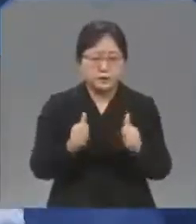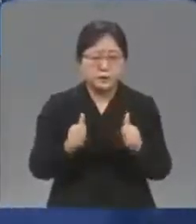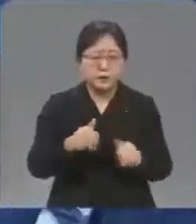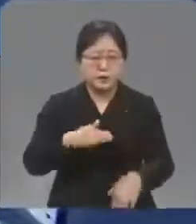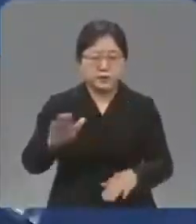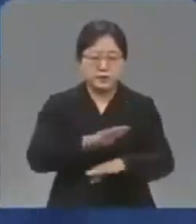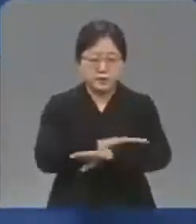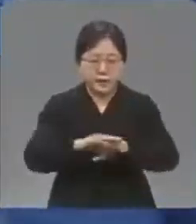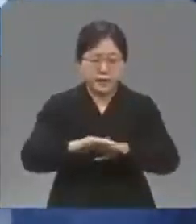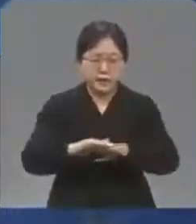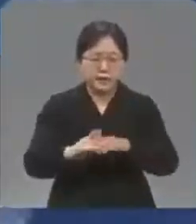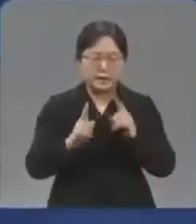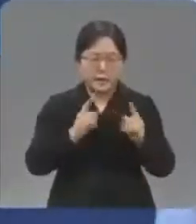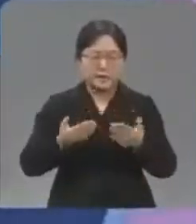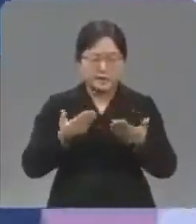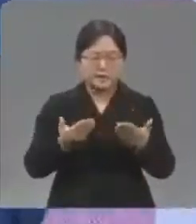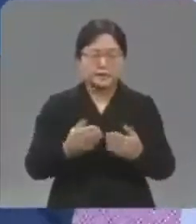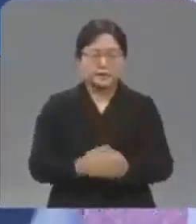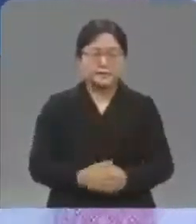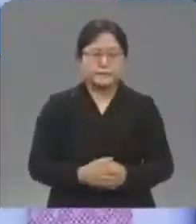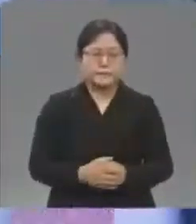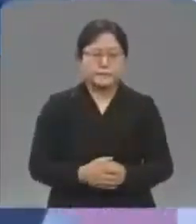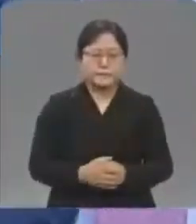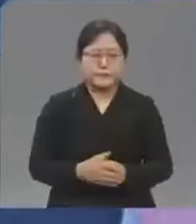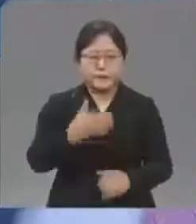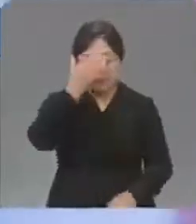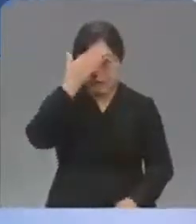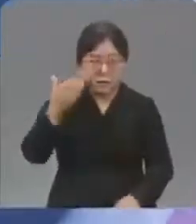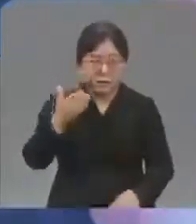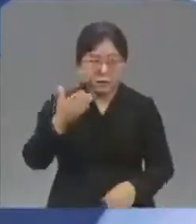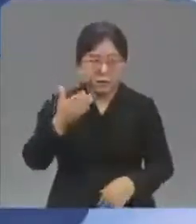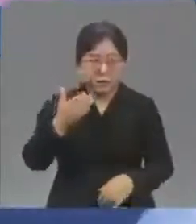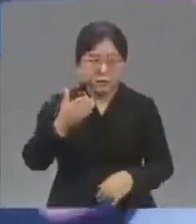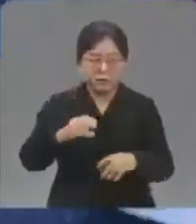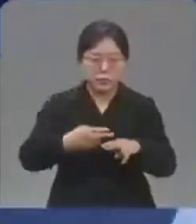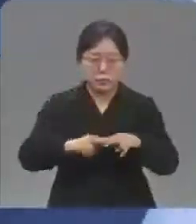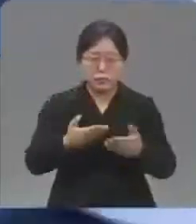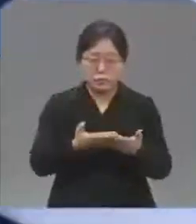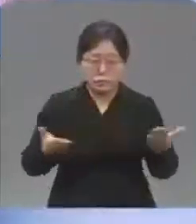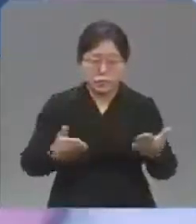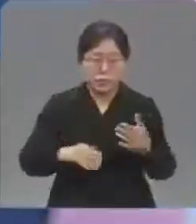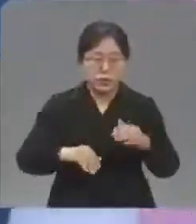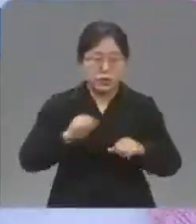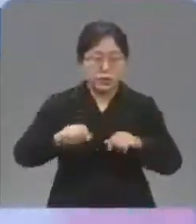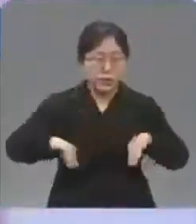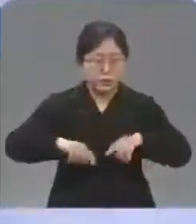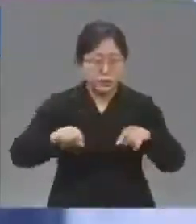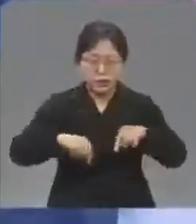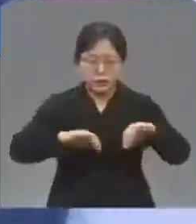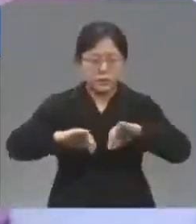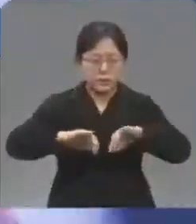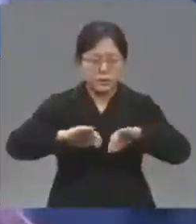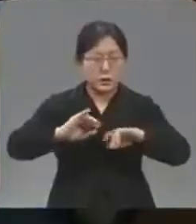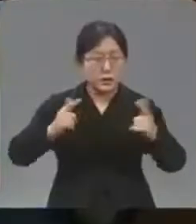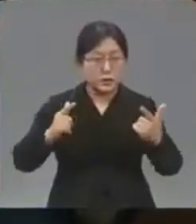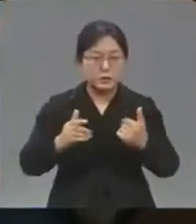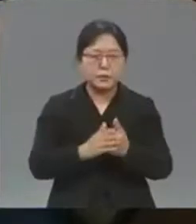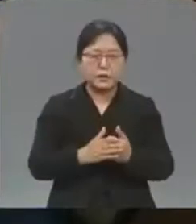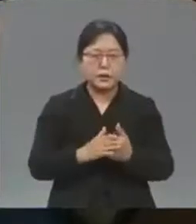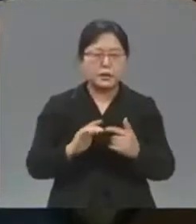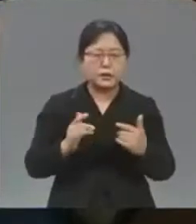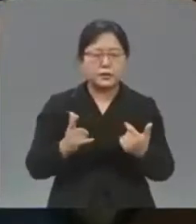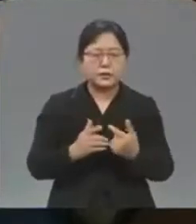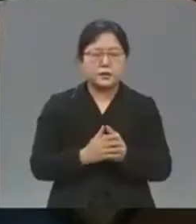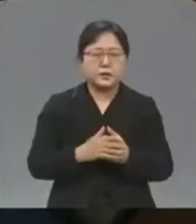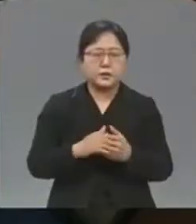네, 법정에서 잘 말씀드리겠습니다. 기부행위에 관여하지 않았다는 취지이신 거죠? 공모하지 않았습니다.